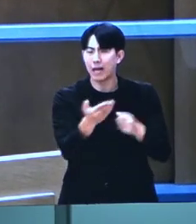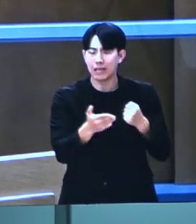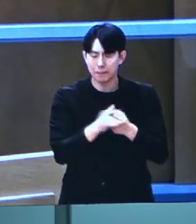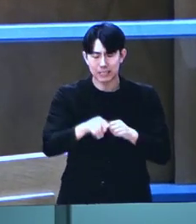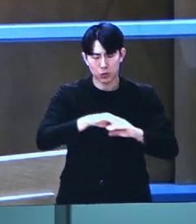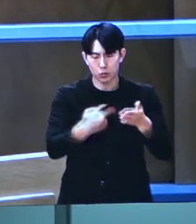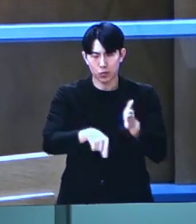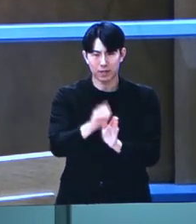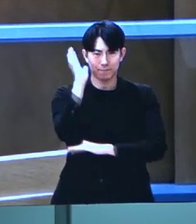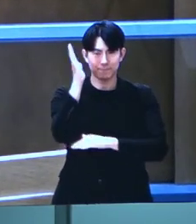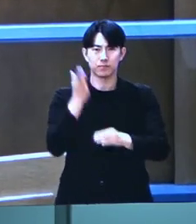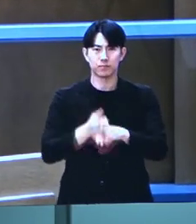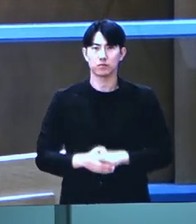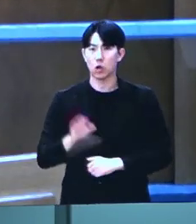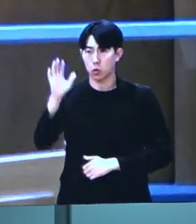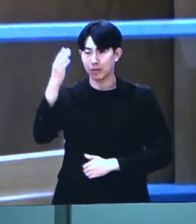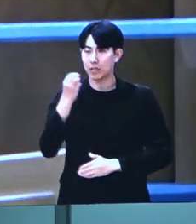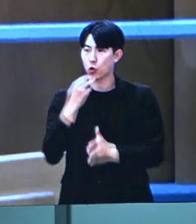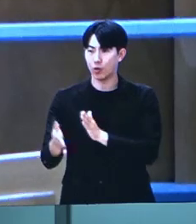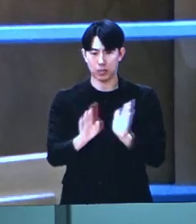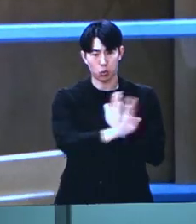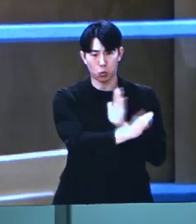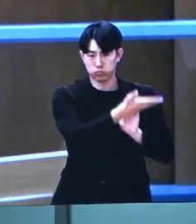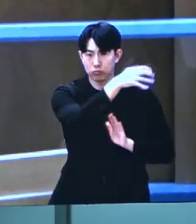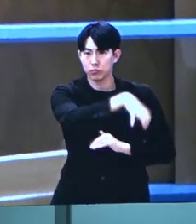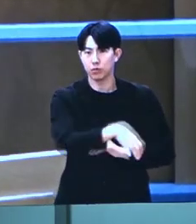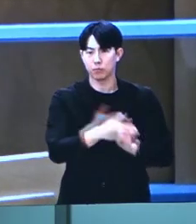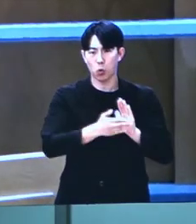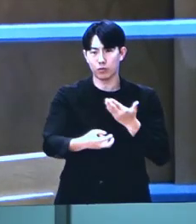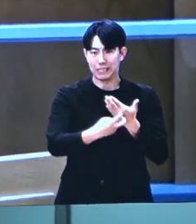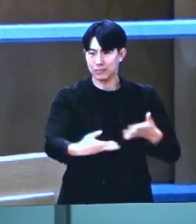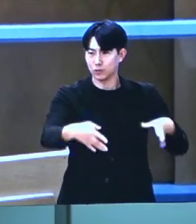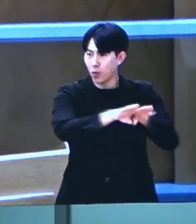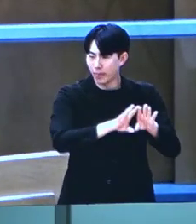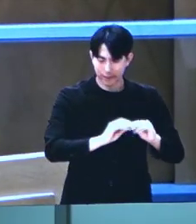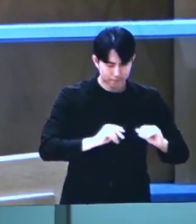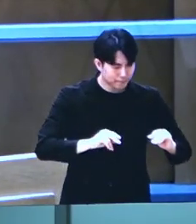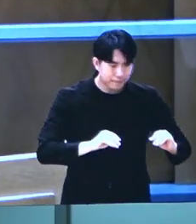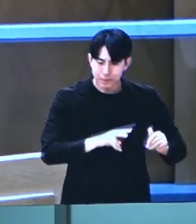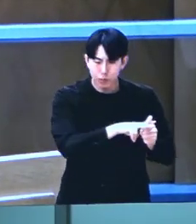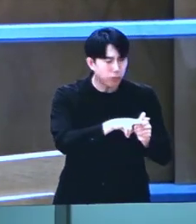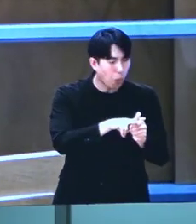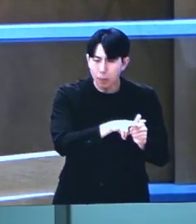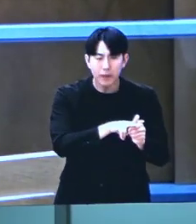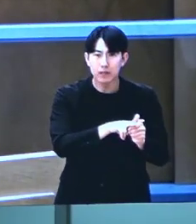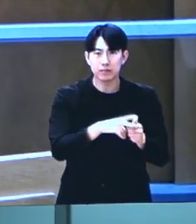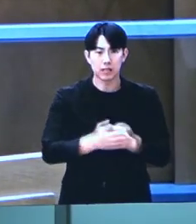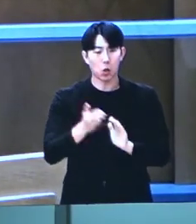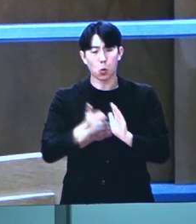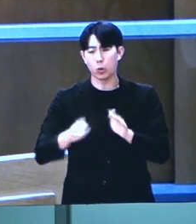섰습니다. 최근 경기 동북구 공공의료원 후보 선정을 두고 공정성과 투명성